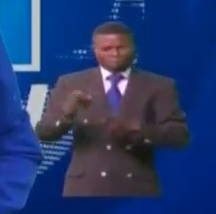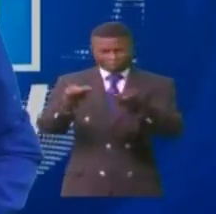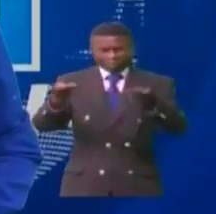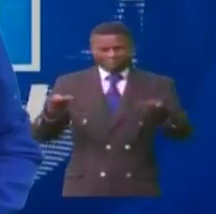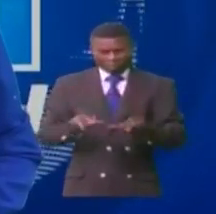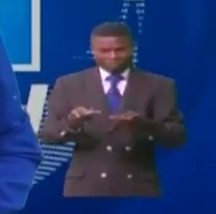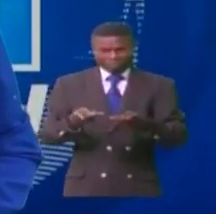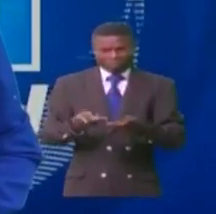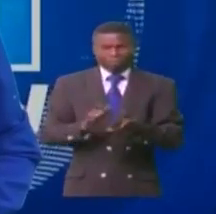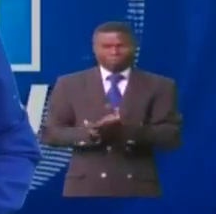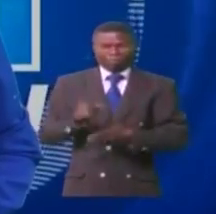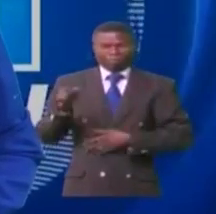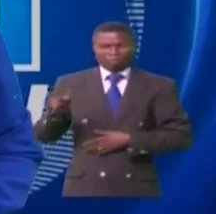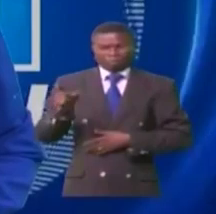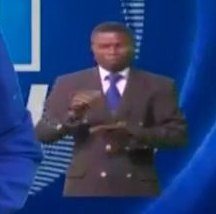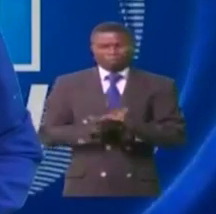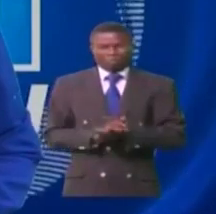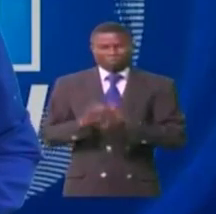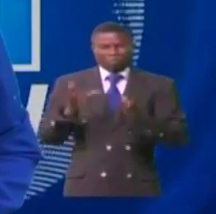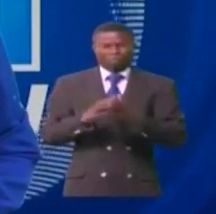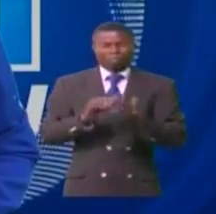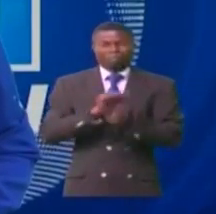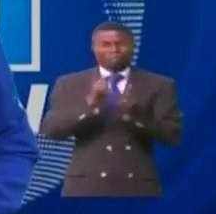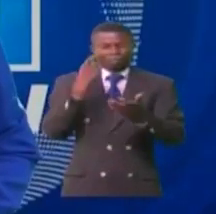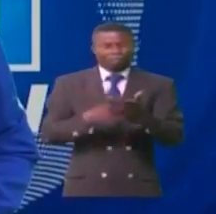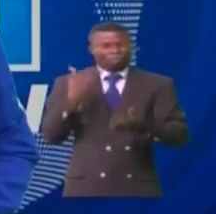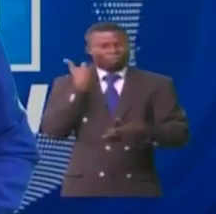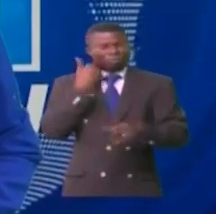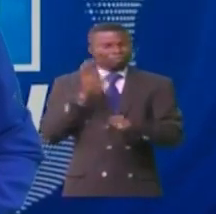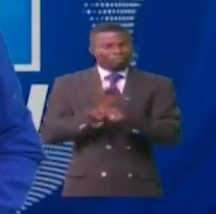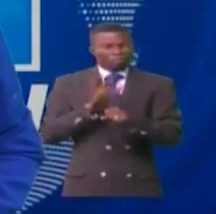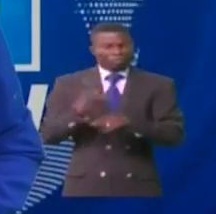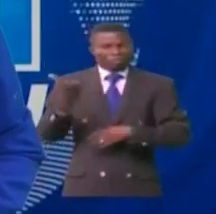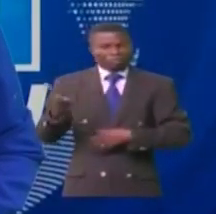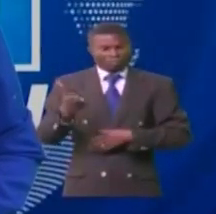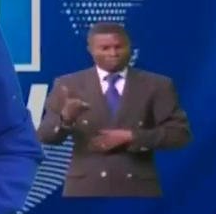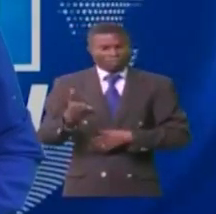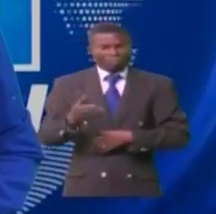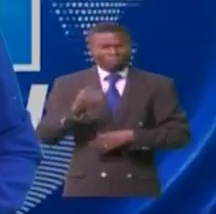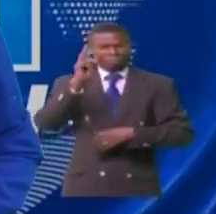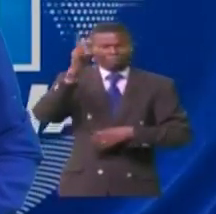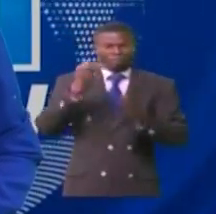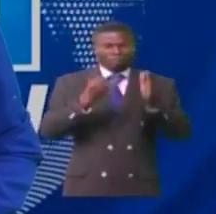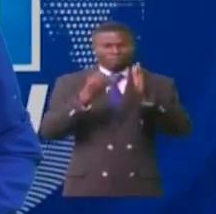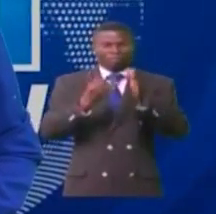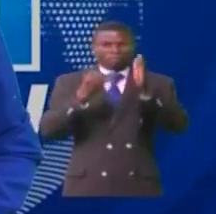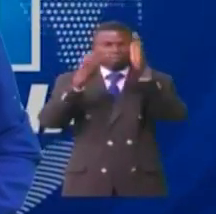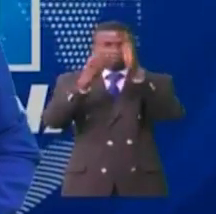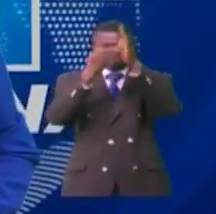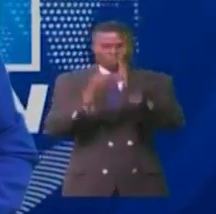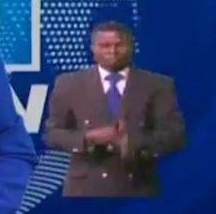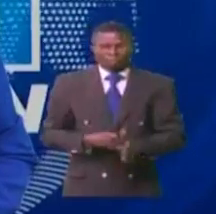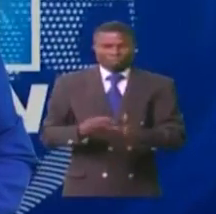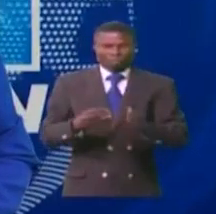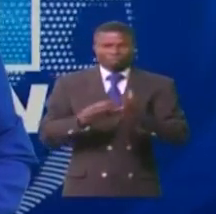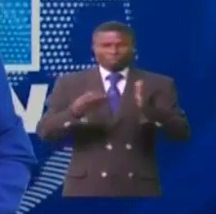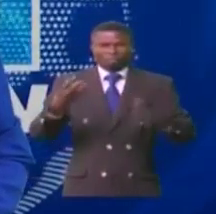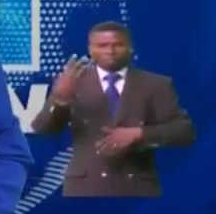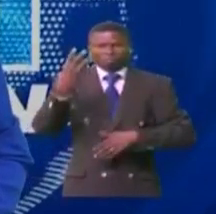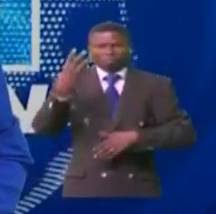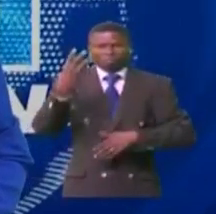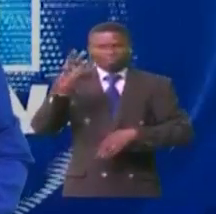de Kanyarushinya, avec pour conséquence des maladies hydriques. Déjà 770 cas sont enregistrés suite à